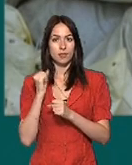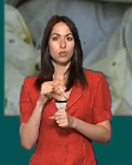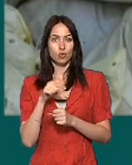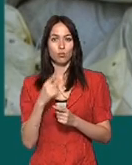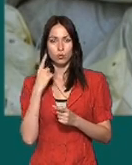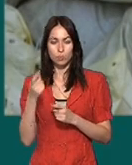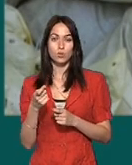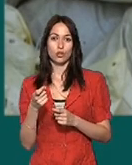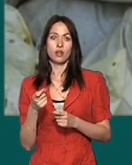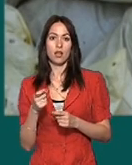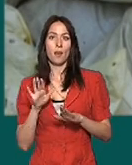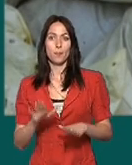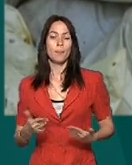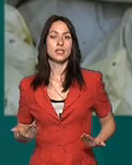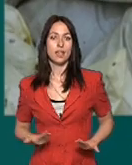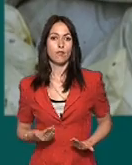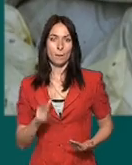повідомили місцеві мешканці.